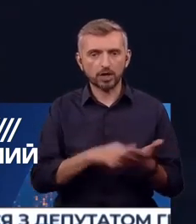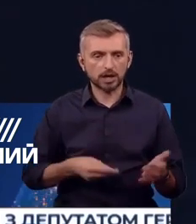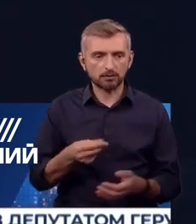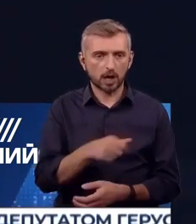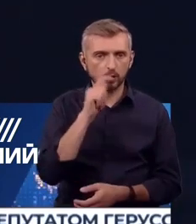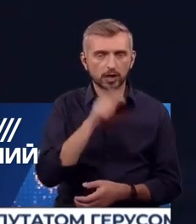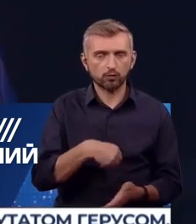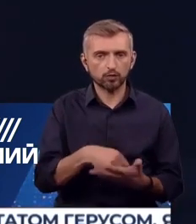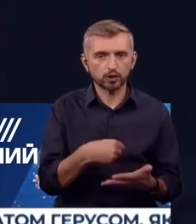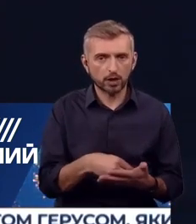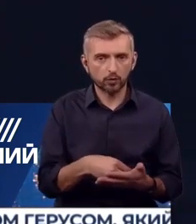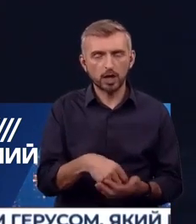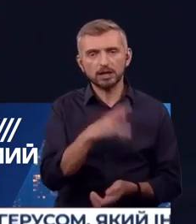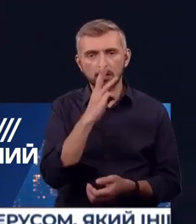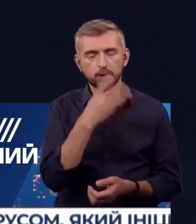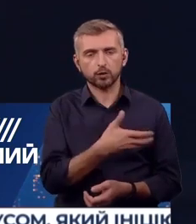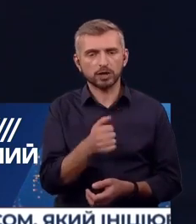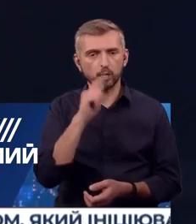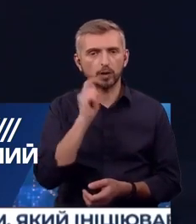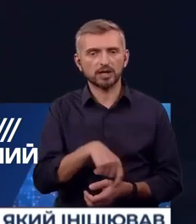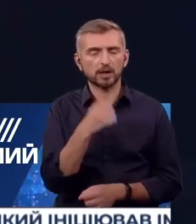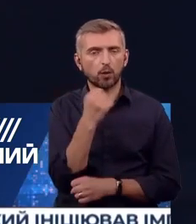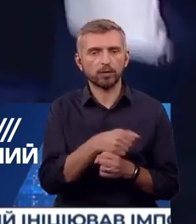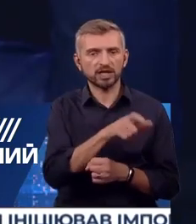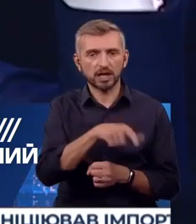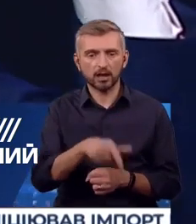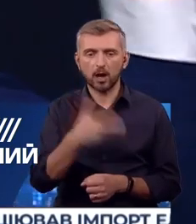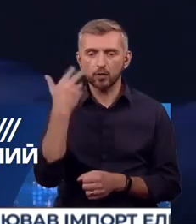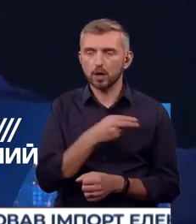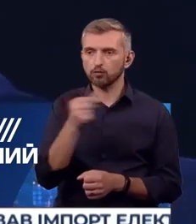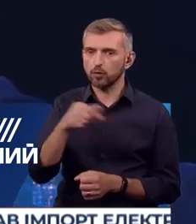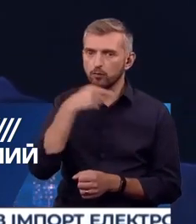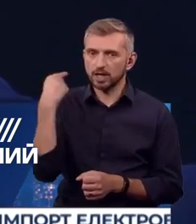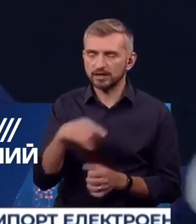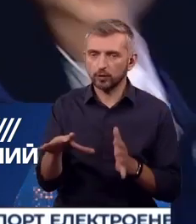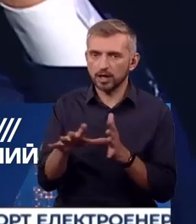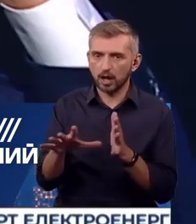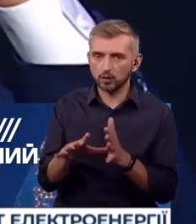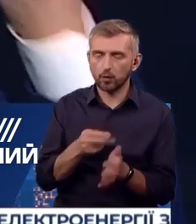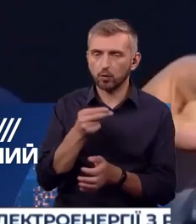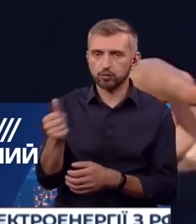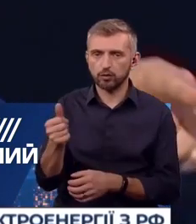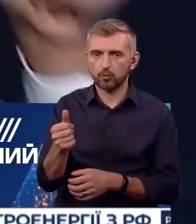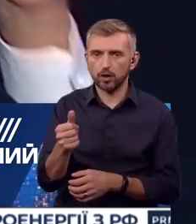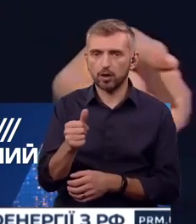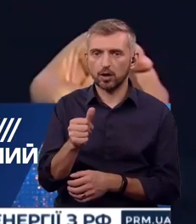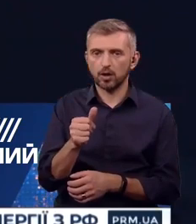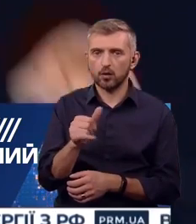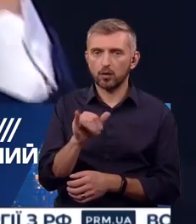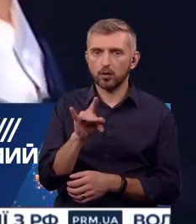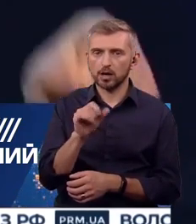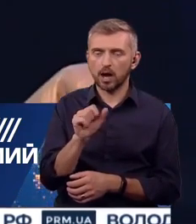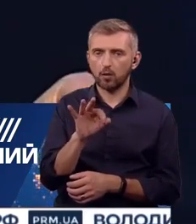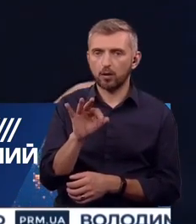до українського бюджету, зарплати отримують українські робітники. А коли купуємо російську енергетику, купуємо в РАО ЄС,